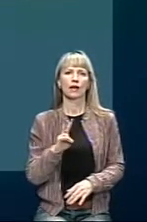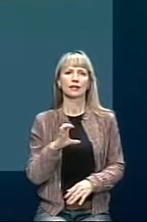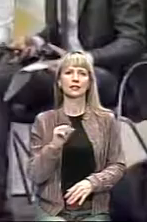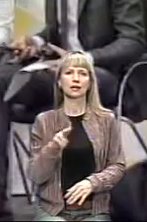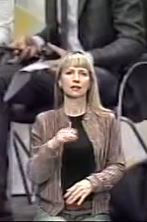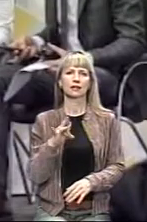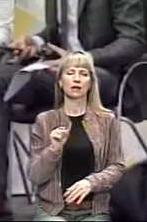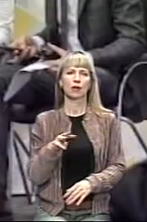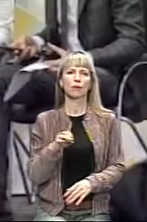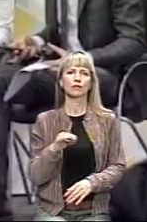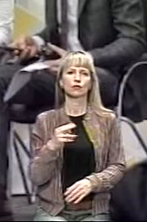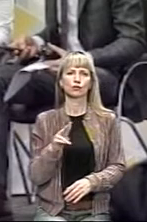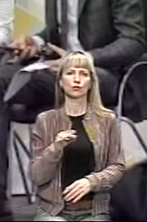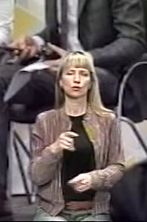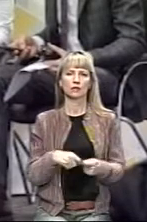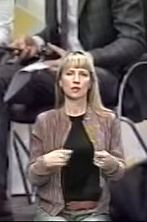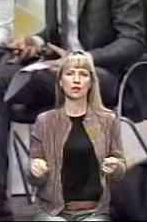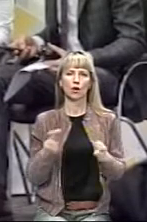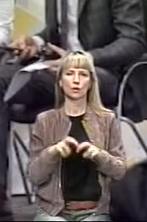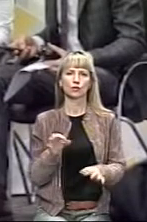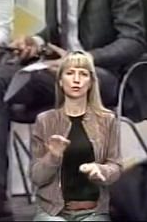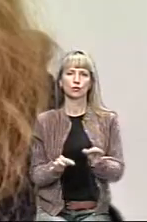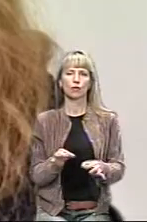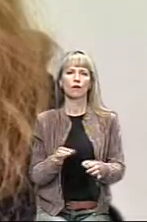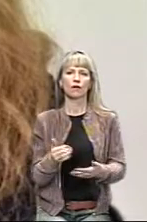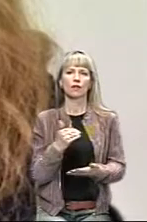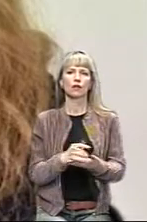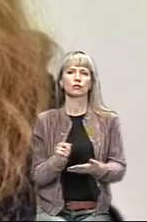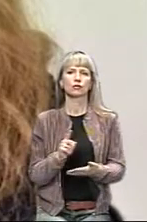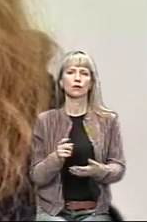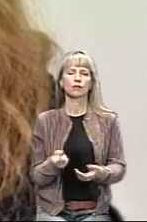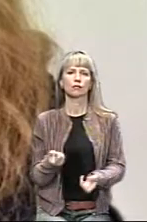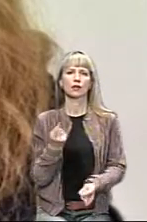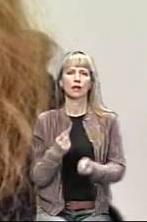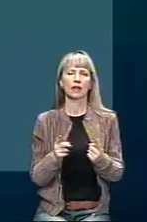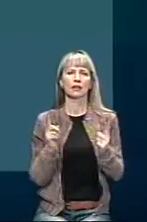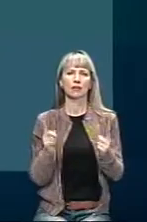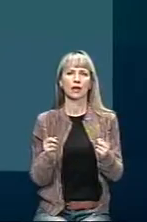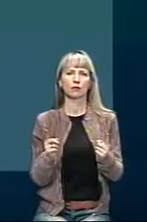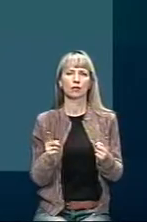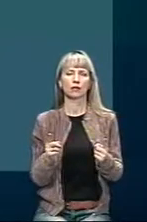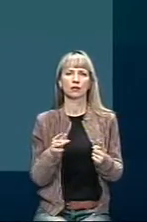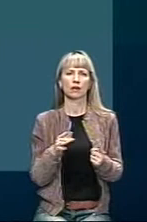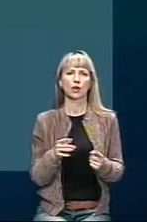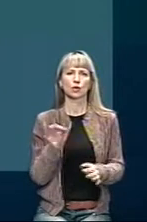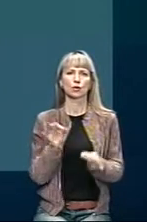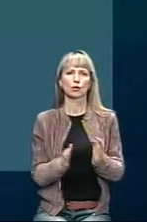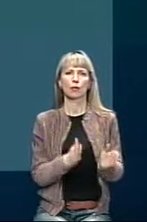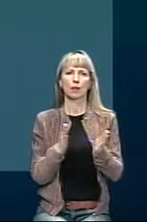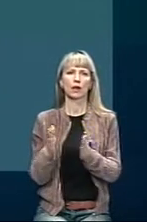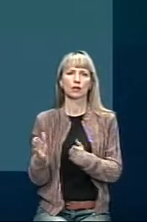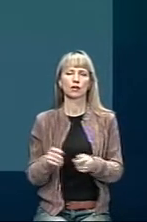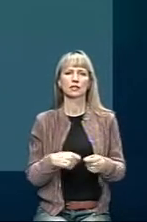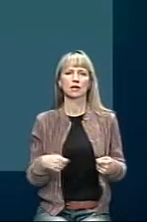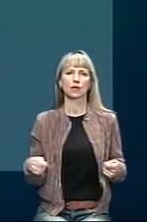Матвійчук. Затягується розгляд справ у судах, внаслідок чого спливають терміни давності. Суди переносяться,